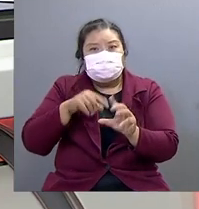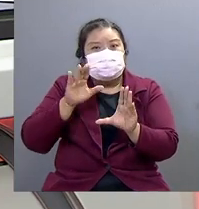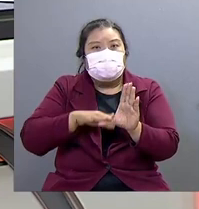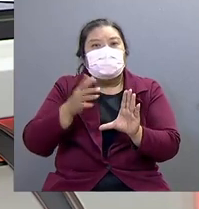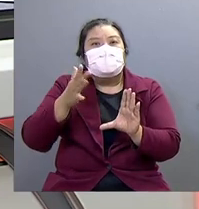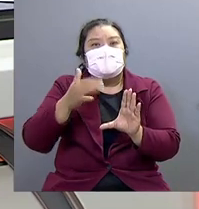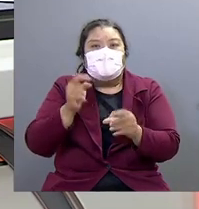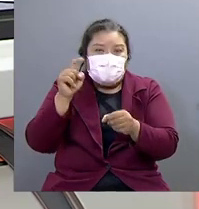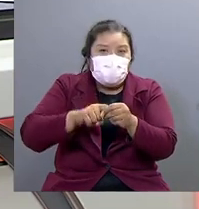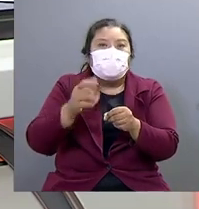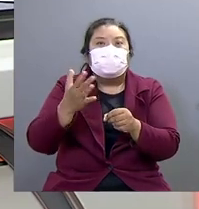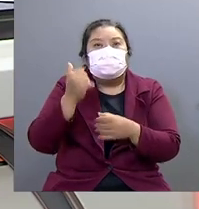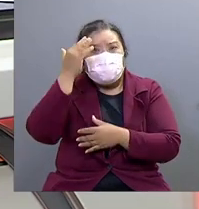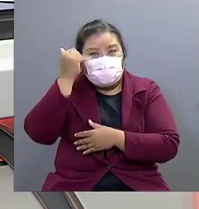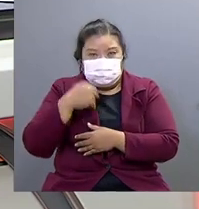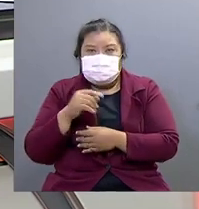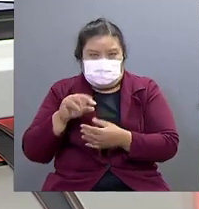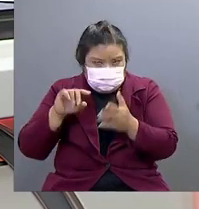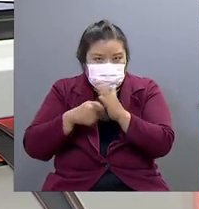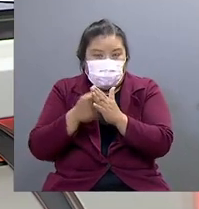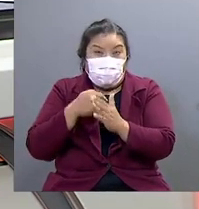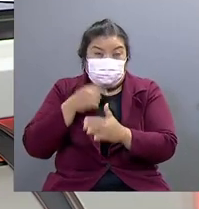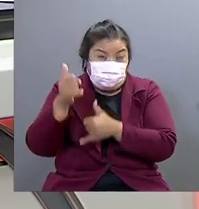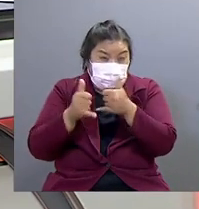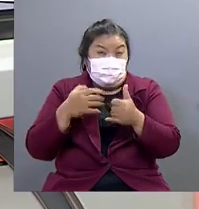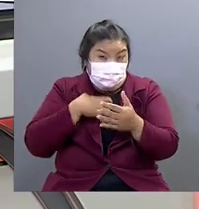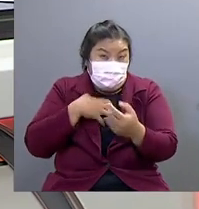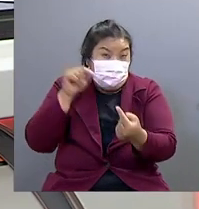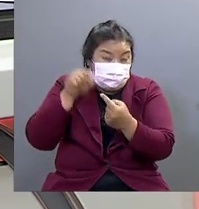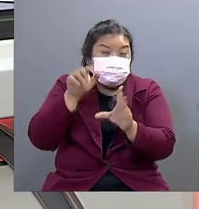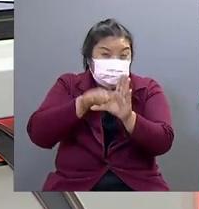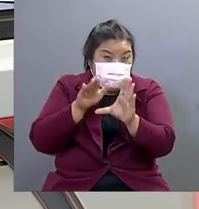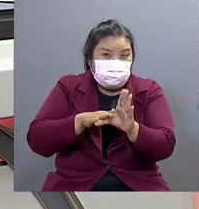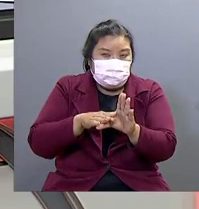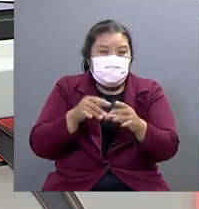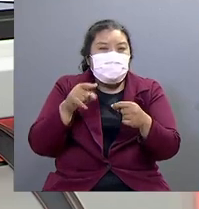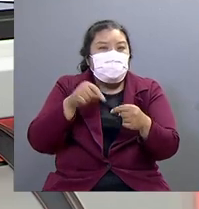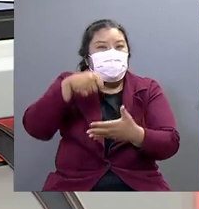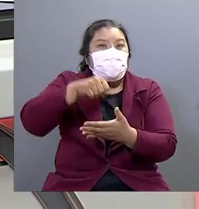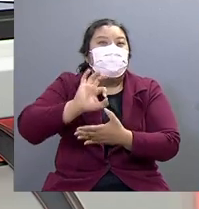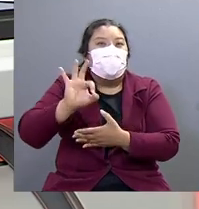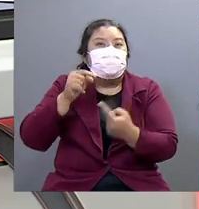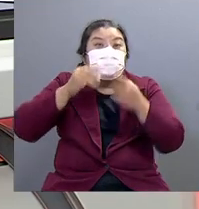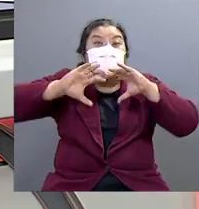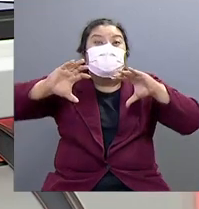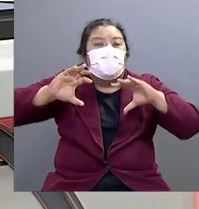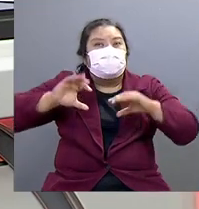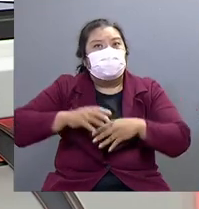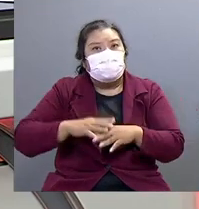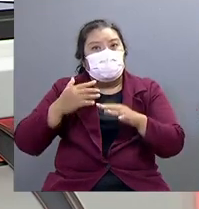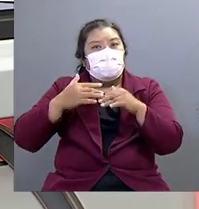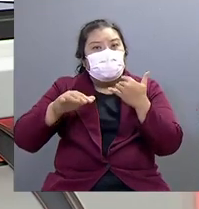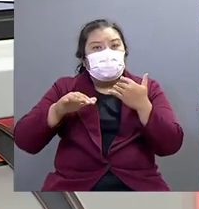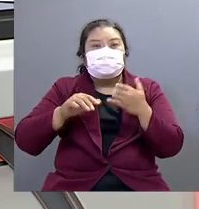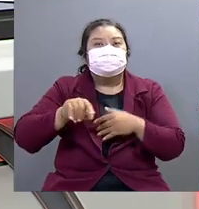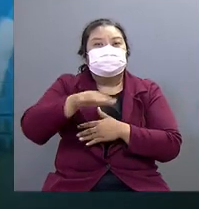ไปจำนวนมากเพื่อที่จะรองรับปริมาณการเข้าถึงทำให้เข้าถึงได้ไม่เพียงพอนะคะดังนั้นก็เลยระบบล่มกันค่อนข้างจะหลายชั่วโ